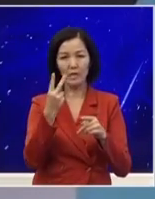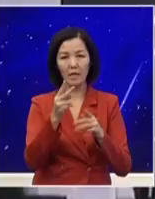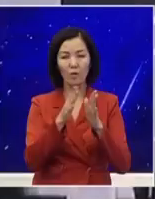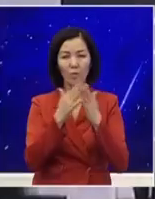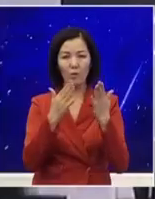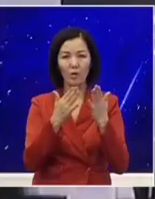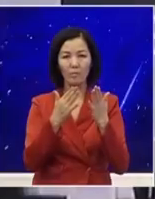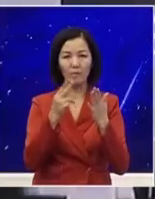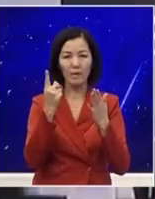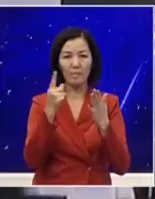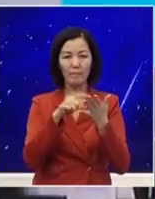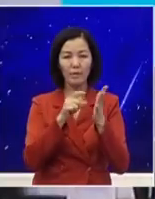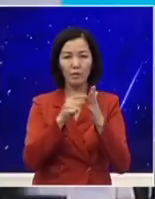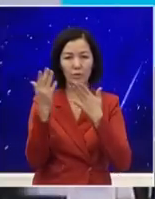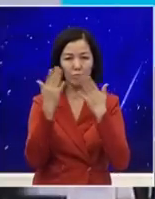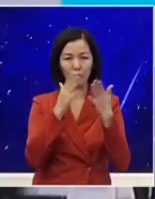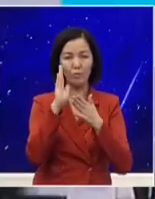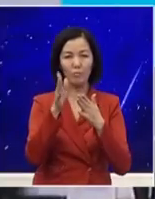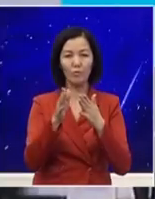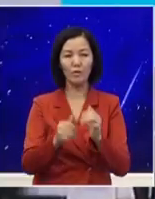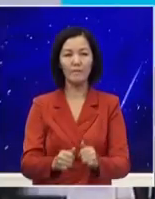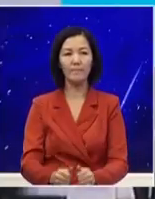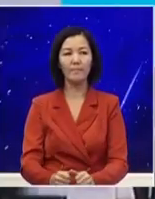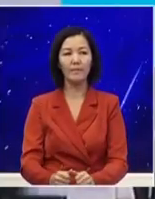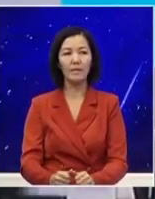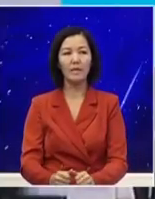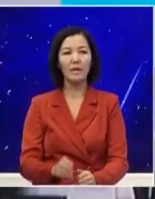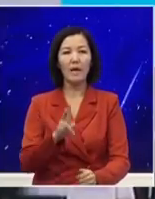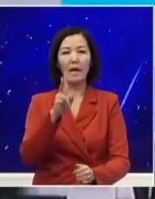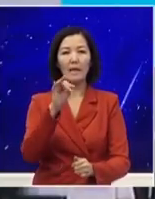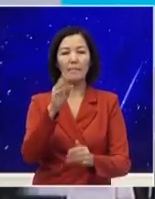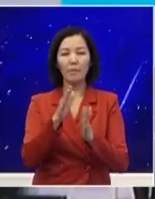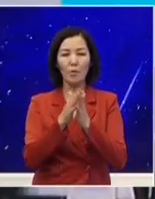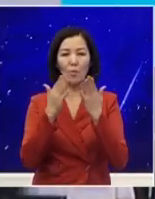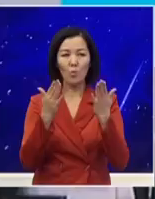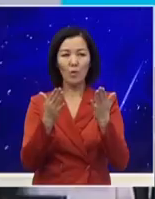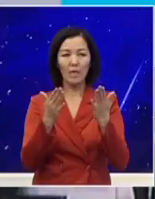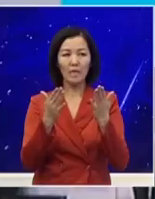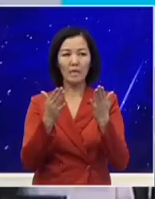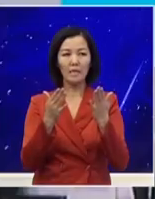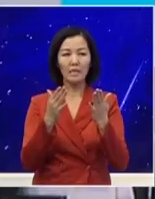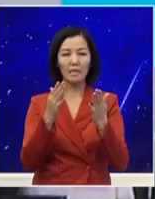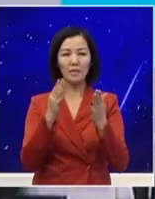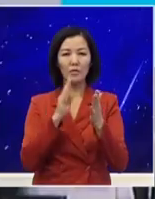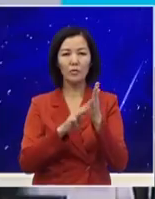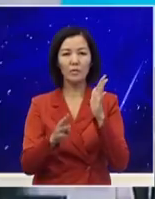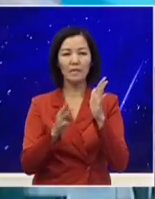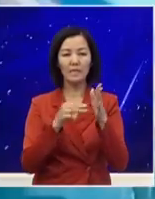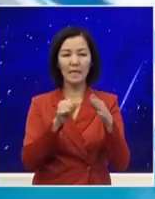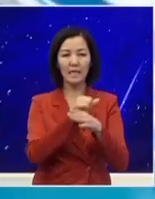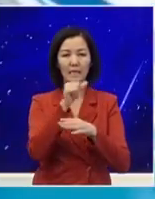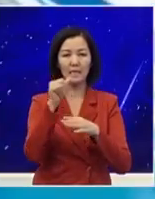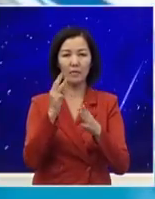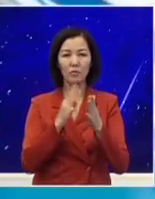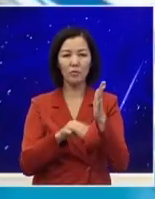оқулықпенен бірінші сыныптың оқушылары оқитын болады. Бұл жерде әліппе оқулығы 98 сағат көлемінде,